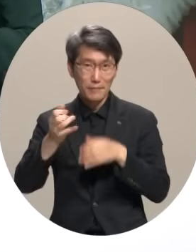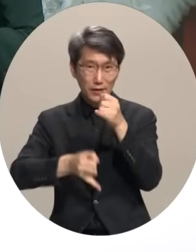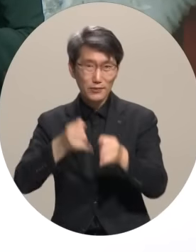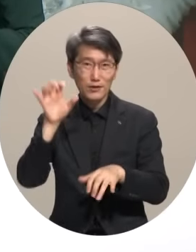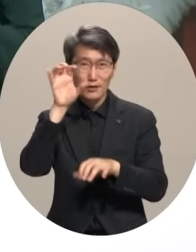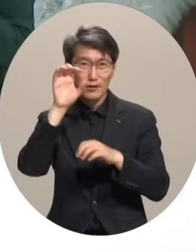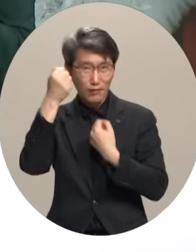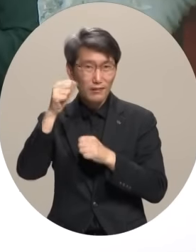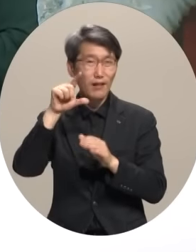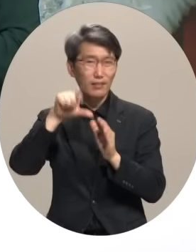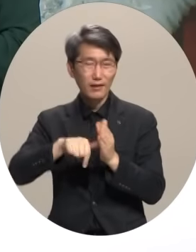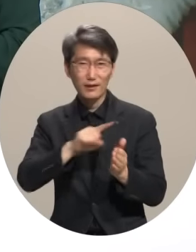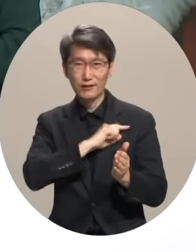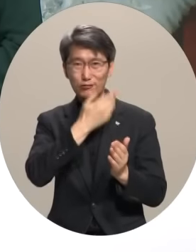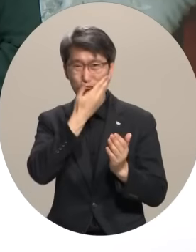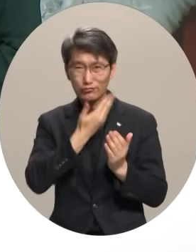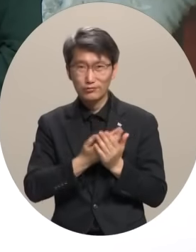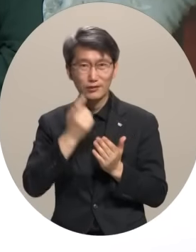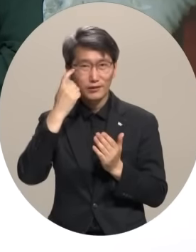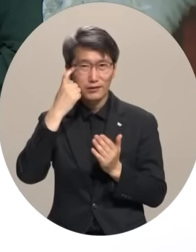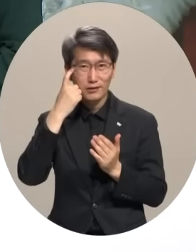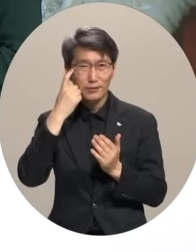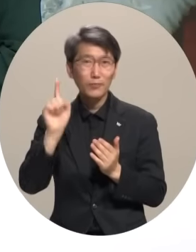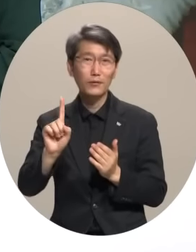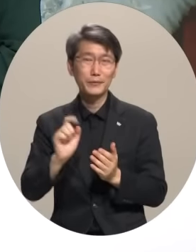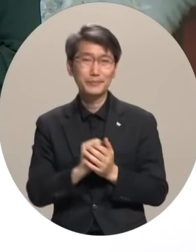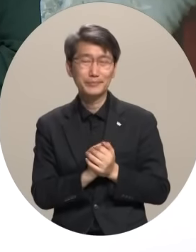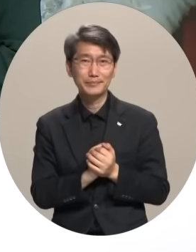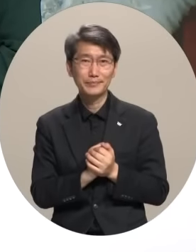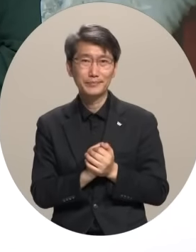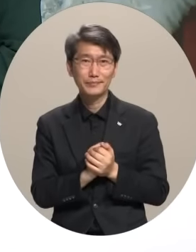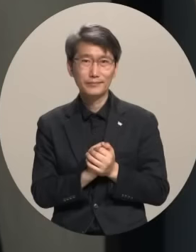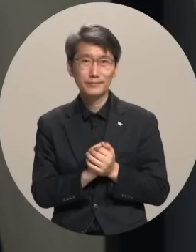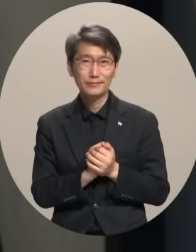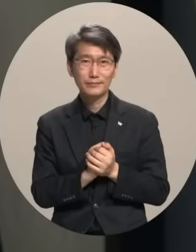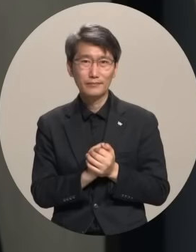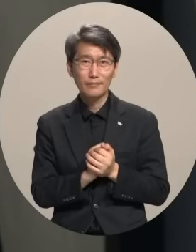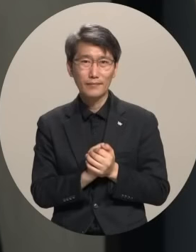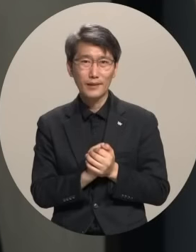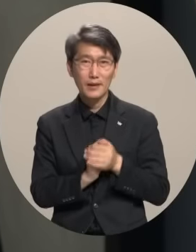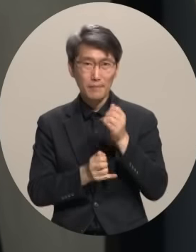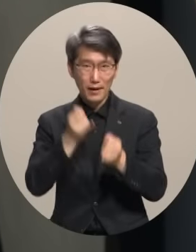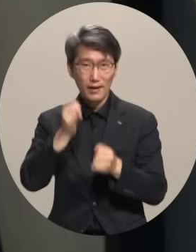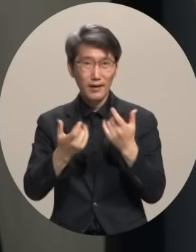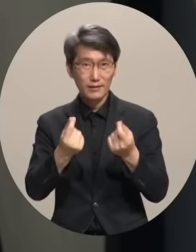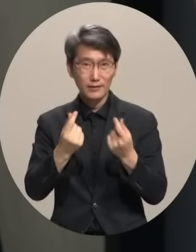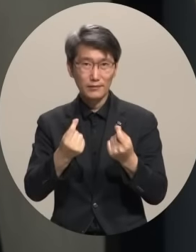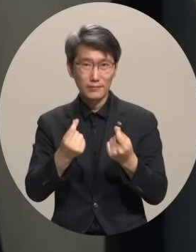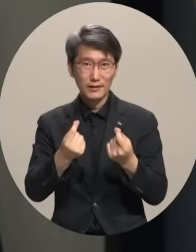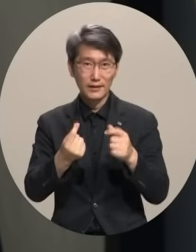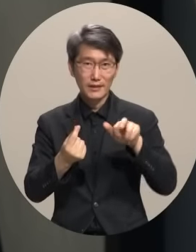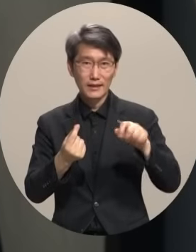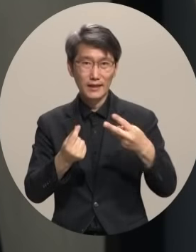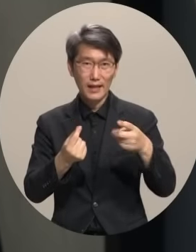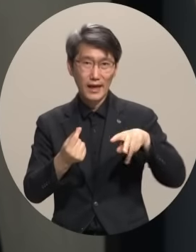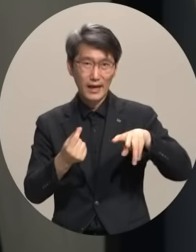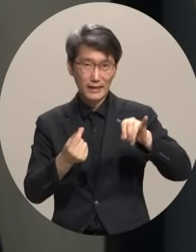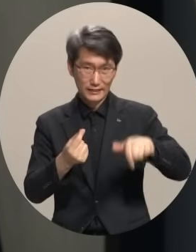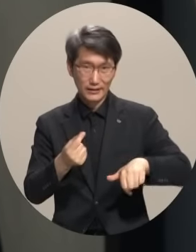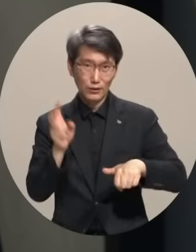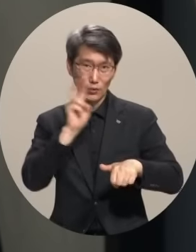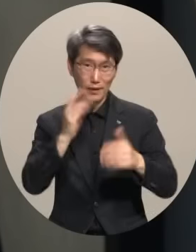서 연기를 할 때 좀 가장 중요하게 생각하시는 점이 있다면요 어 발래 같은 경우는 클래식 발레 같은 경우는